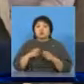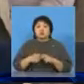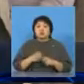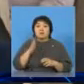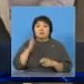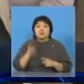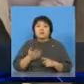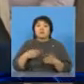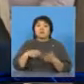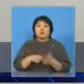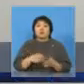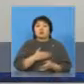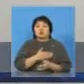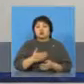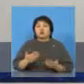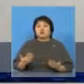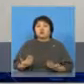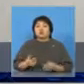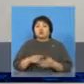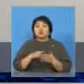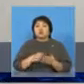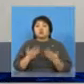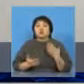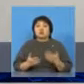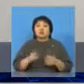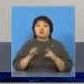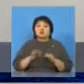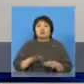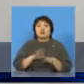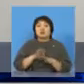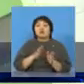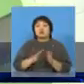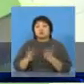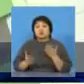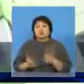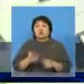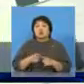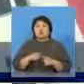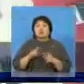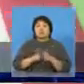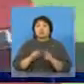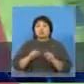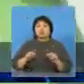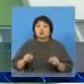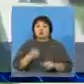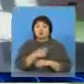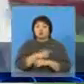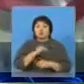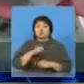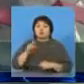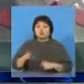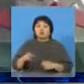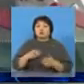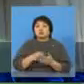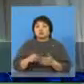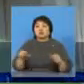алдымызда. Осы тұрғыда осы игі істер атқарылып жатыр. Аталған баспана мұғалімдер мен медицина қызметкерлері